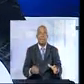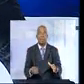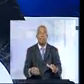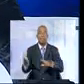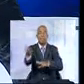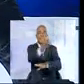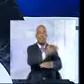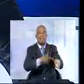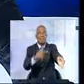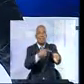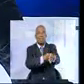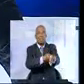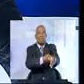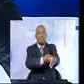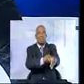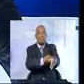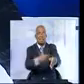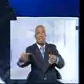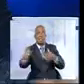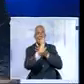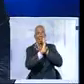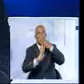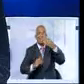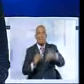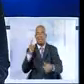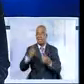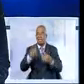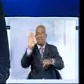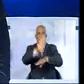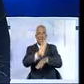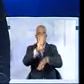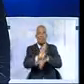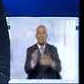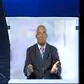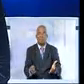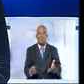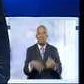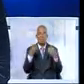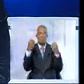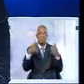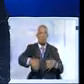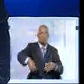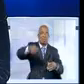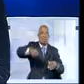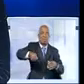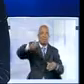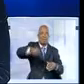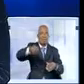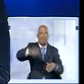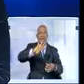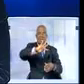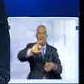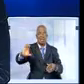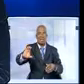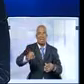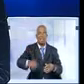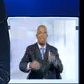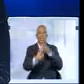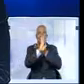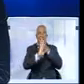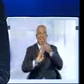sang initiée par la Fondation Malankasi Léopold Abouaké. 400 poches de sang ont été collectées pour soulager les malades dans